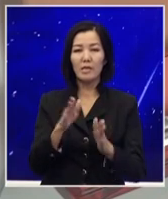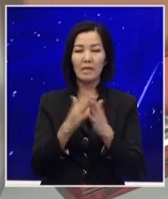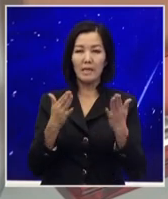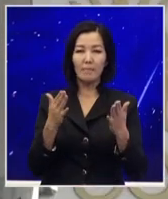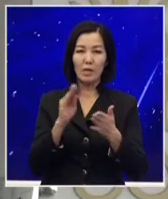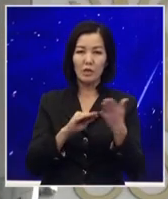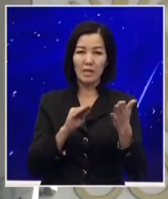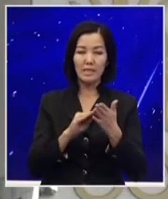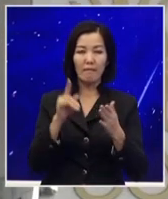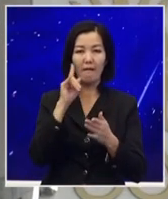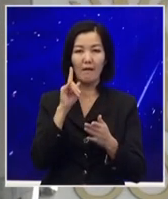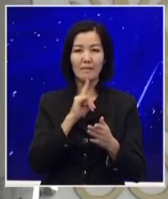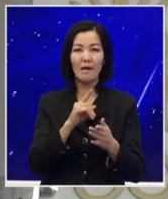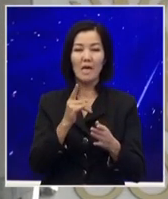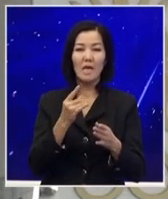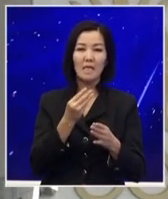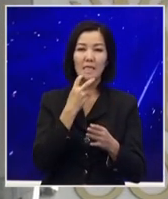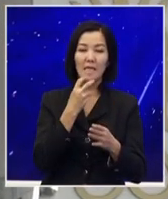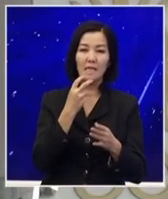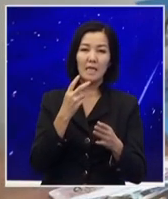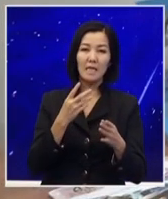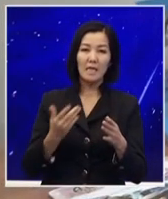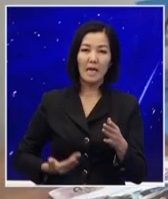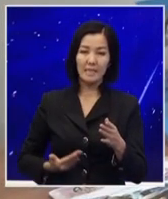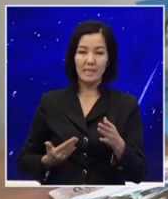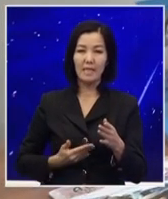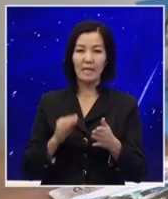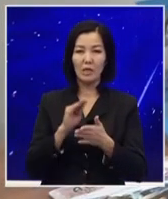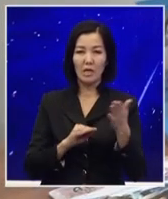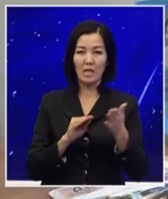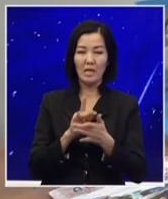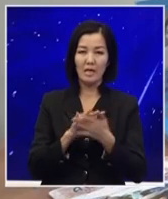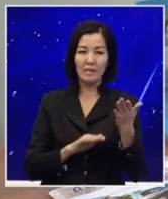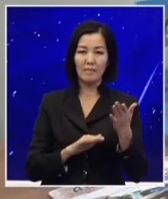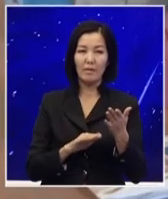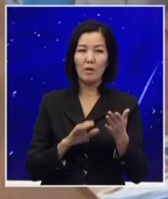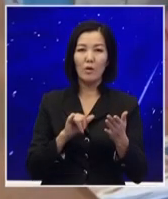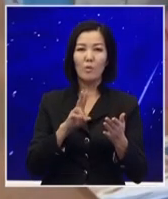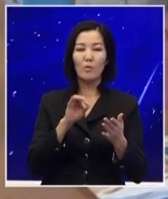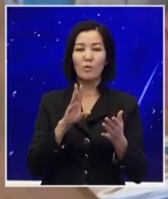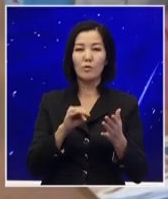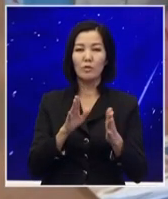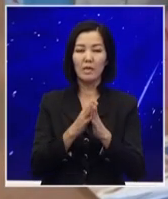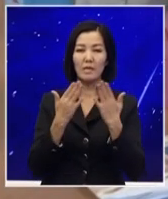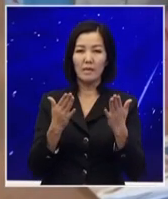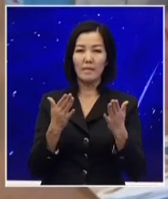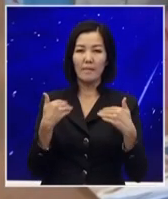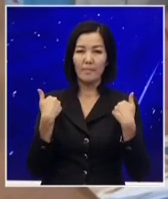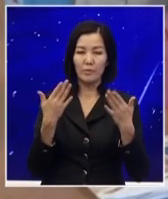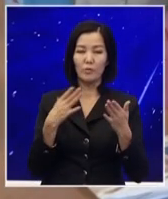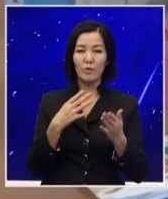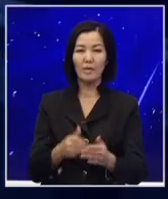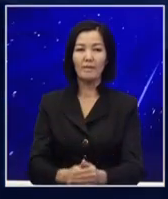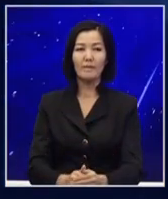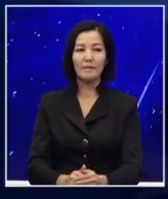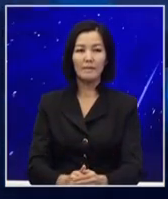авторы. Сондай-ақ қазақ сатирасында да өнімді қалам тербеп, соңына жалғасы бар ұтыс атты әдеби кітап қалдырған қарымды